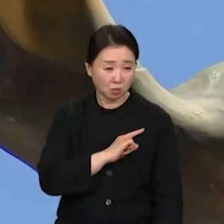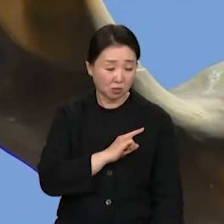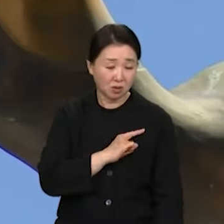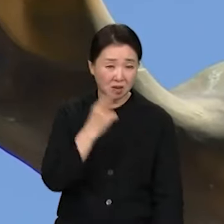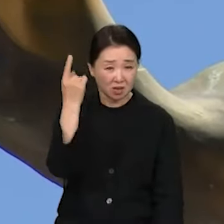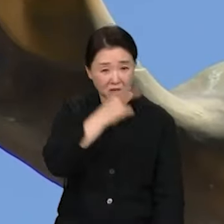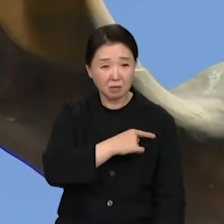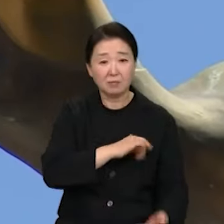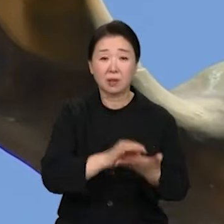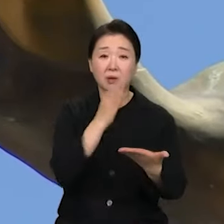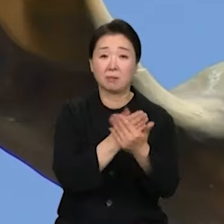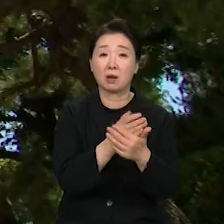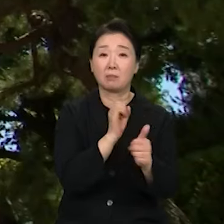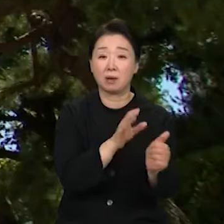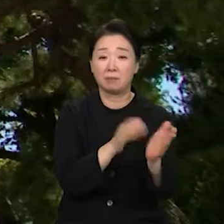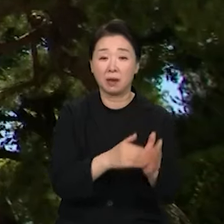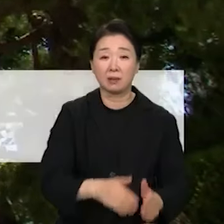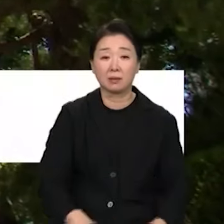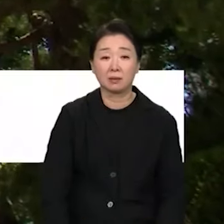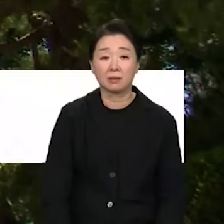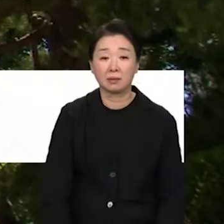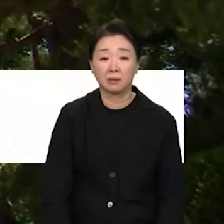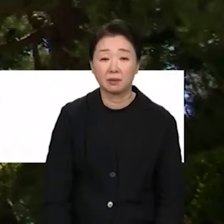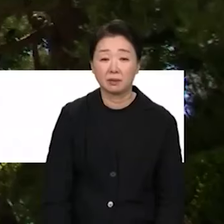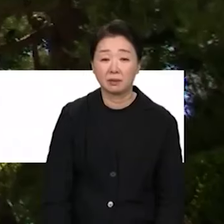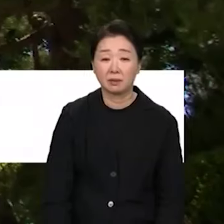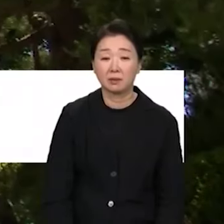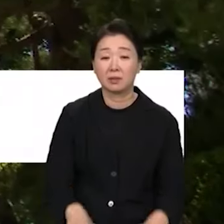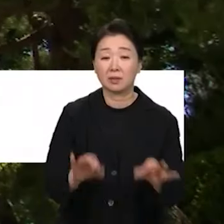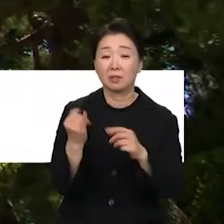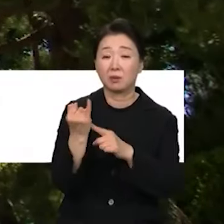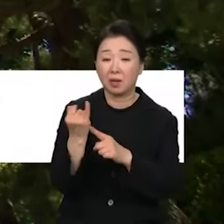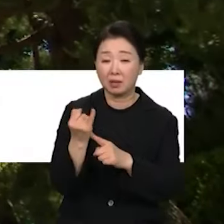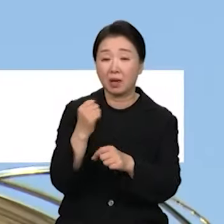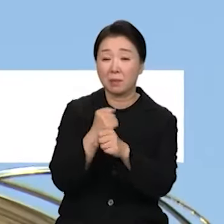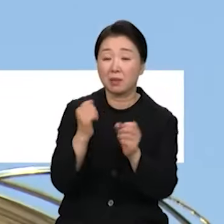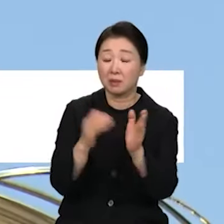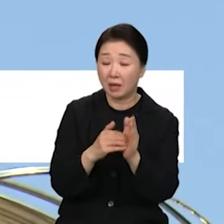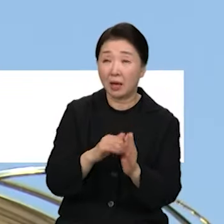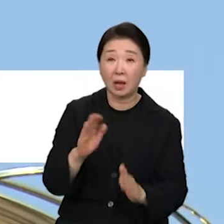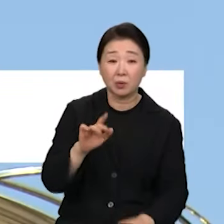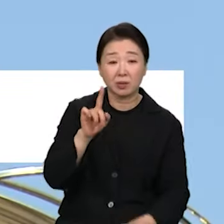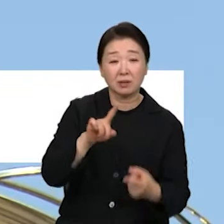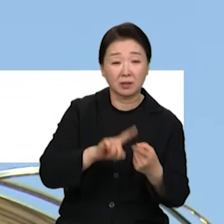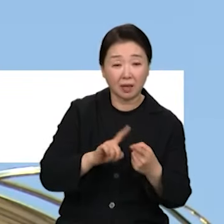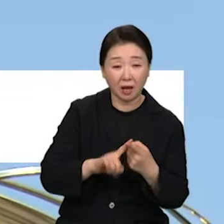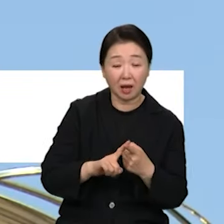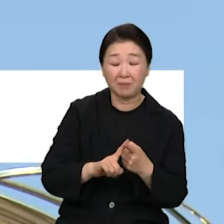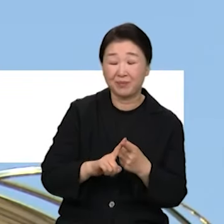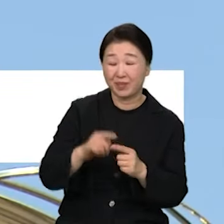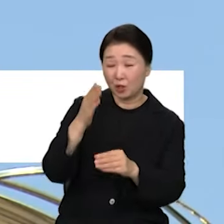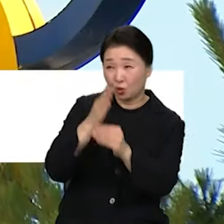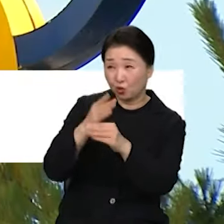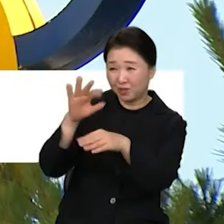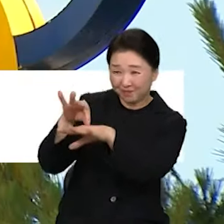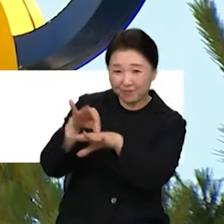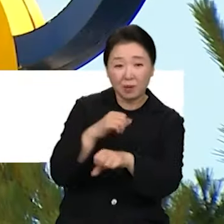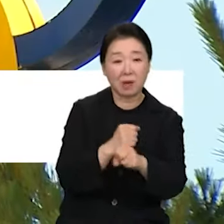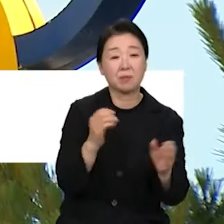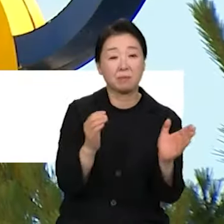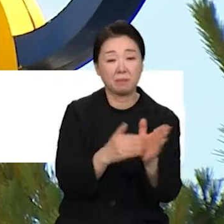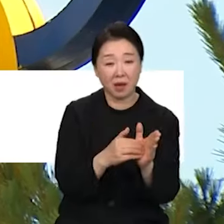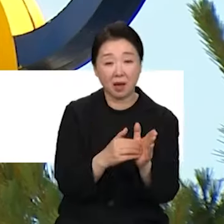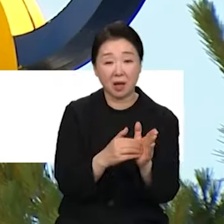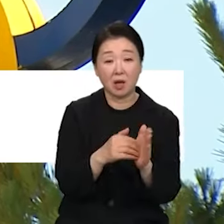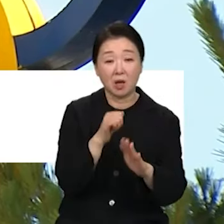못하게 됐습니다. 김연아 선수를 그냥 딱 만들었다기보다는 그거에 대한 모티브를 만드는 거라 그렇게